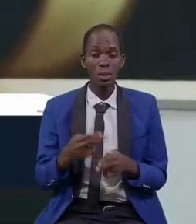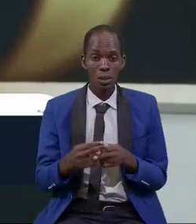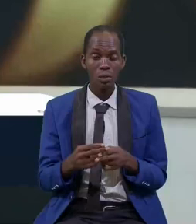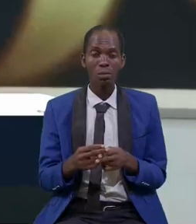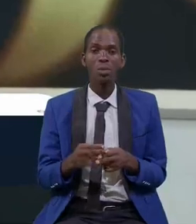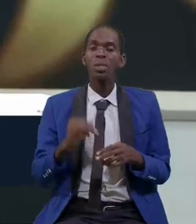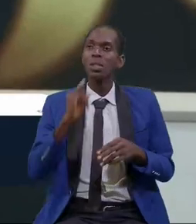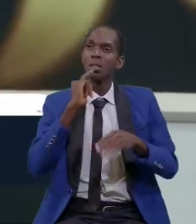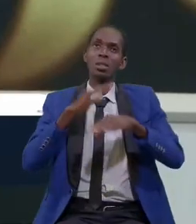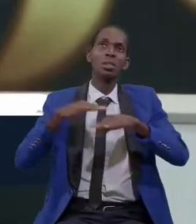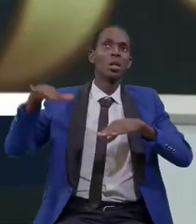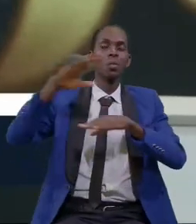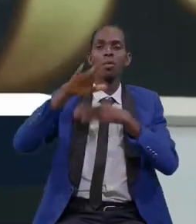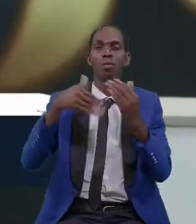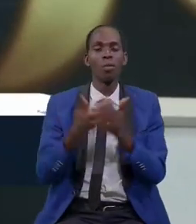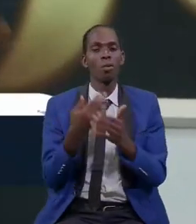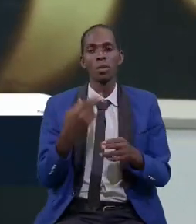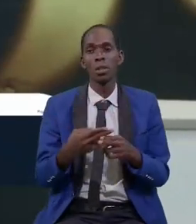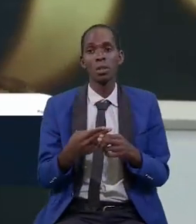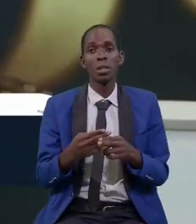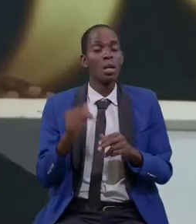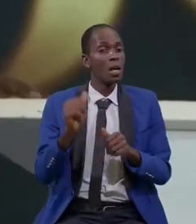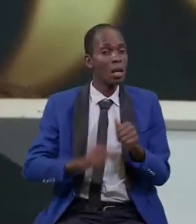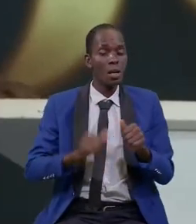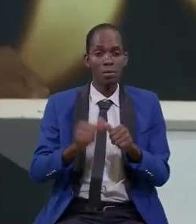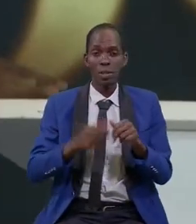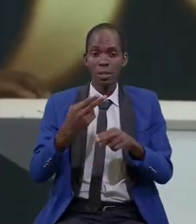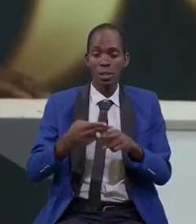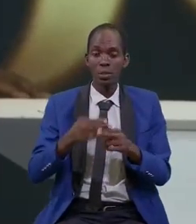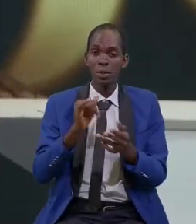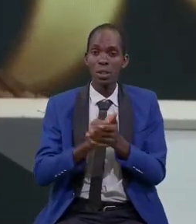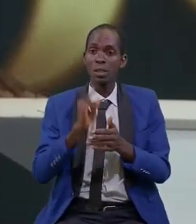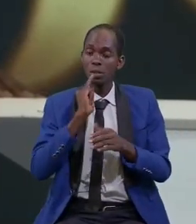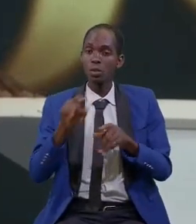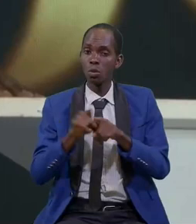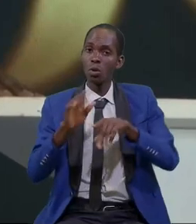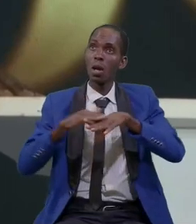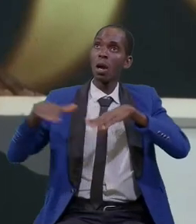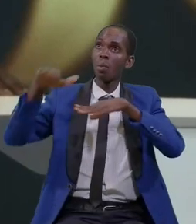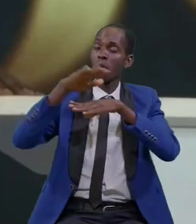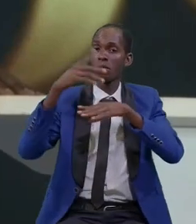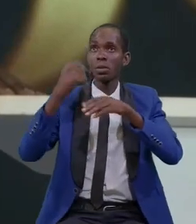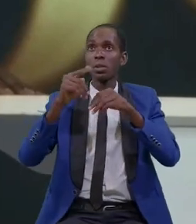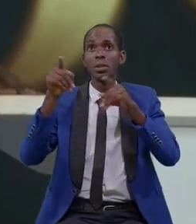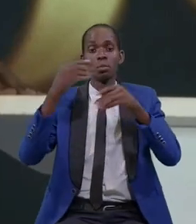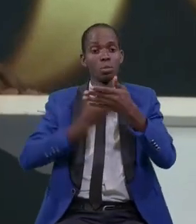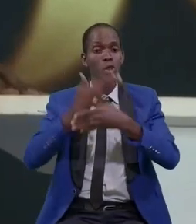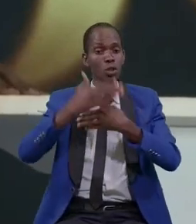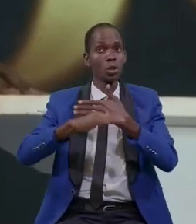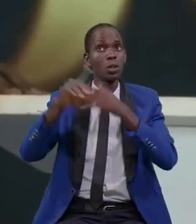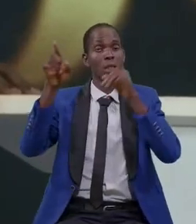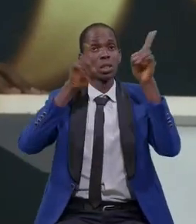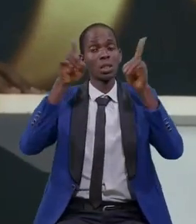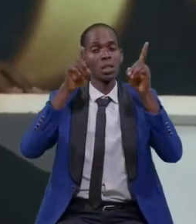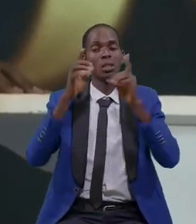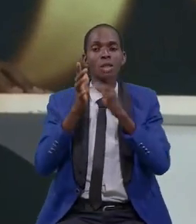nom. Tout nom, au-delà des étoiles, ce nom est au-dessus de tous les noms